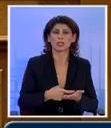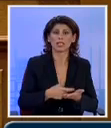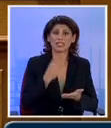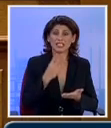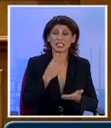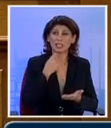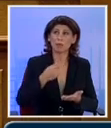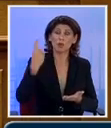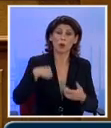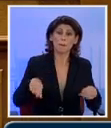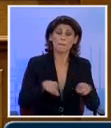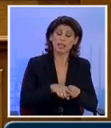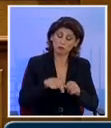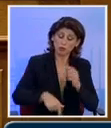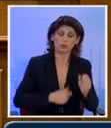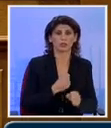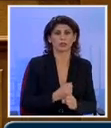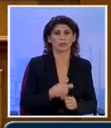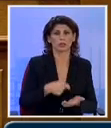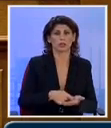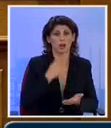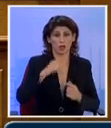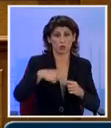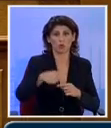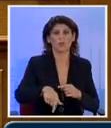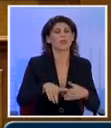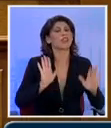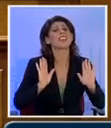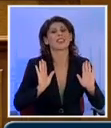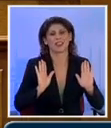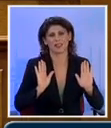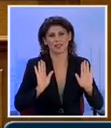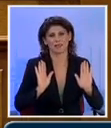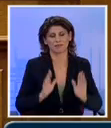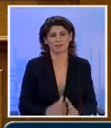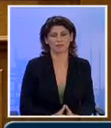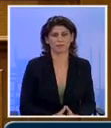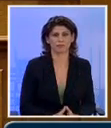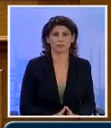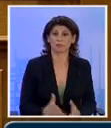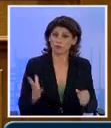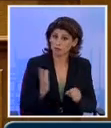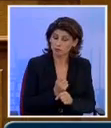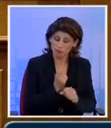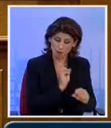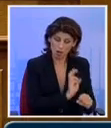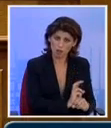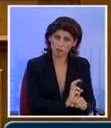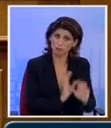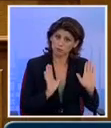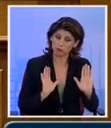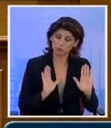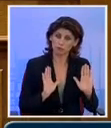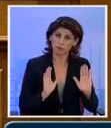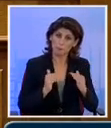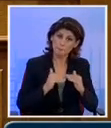3 προηγούμενα χρόνια μαζί με τους φετινούς. Αλλά του χρόνου αυτό δεν θα υπάρχει. Και με το που επιτυγχάνουμε πλεονάσματα και μάλιστα